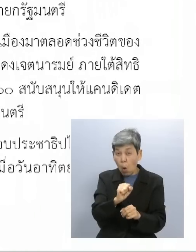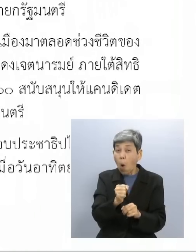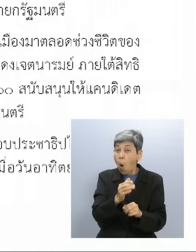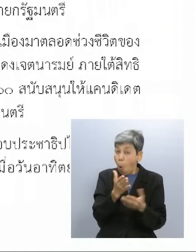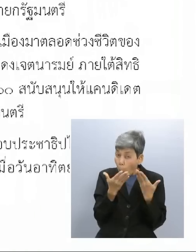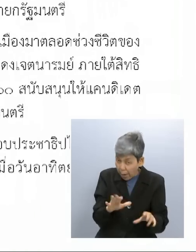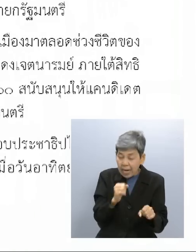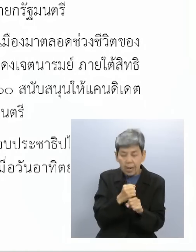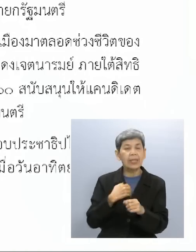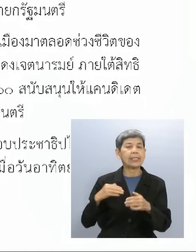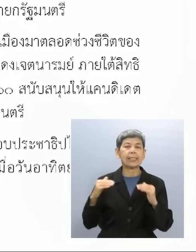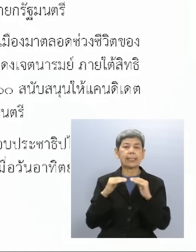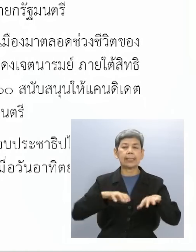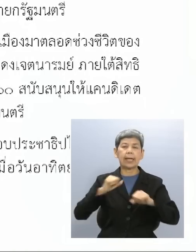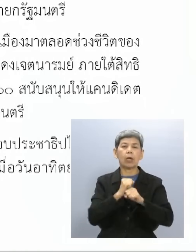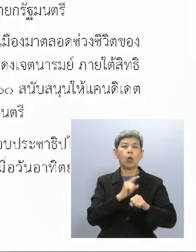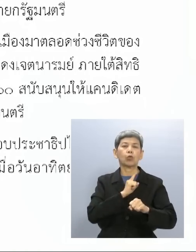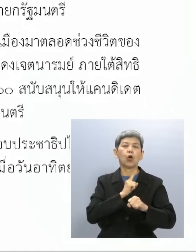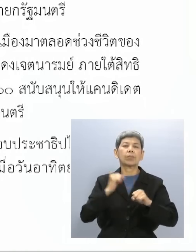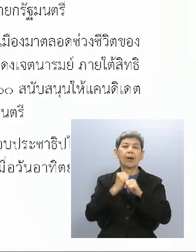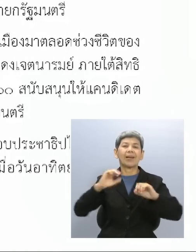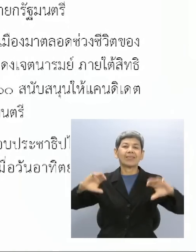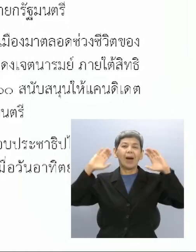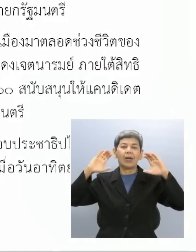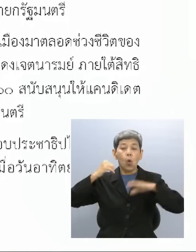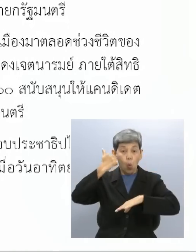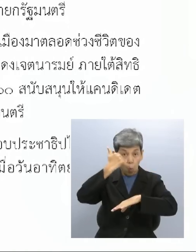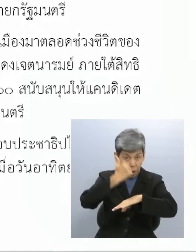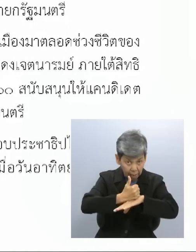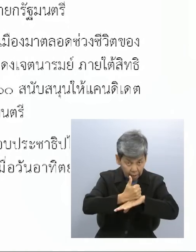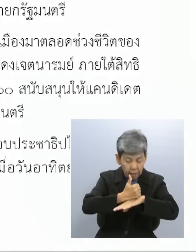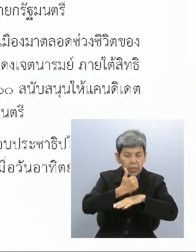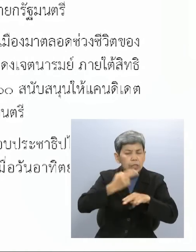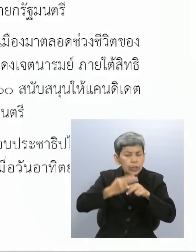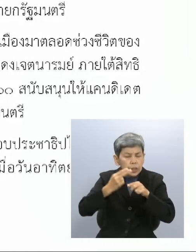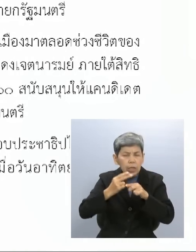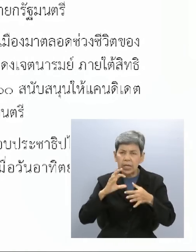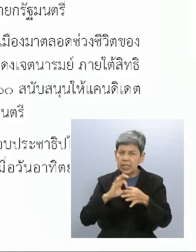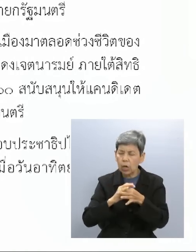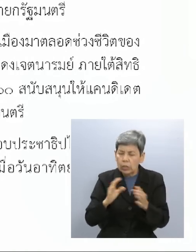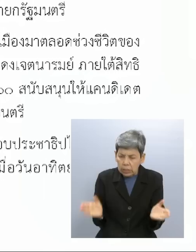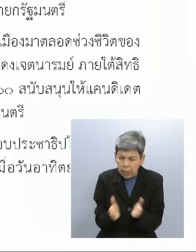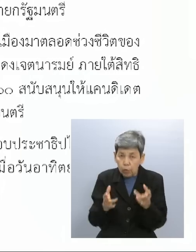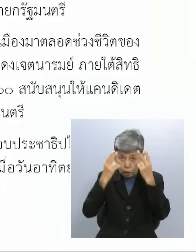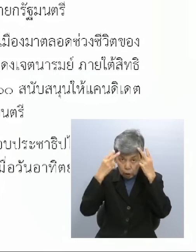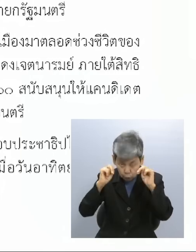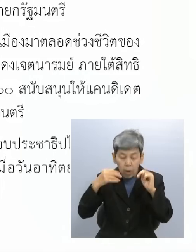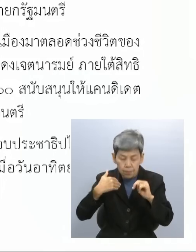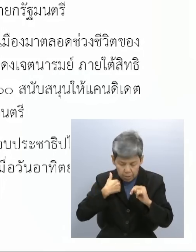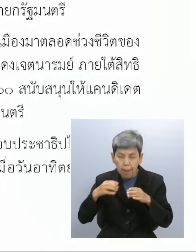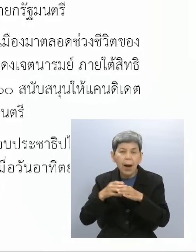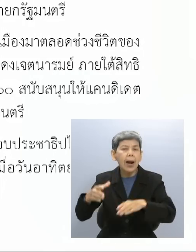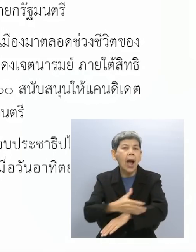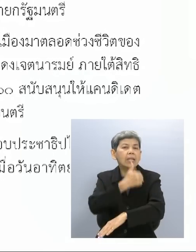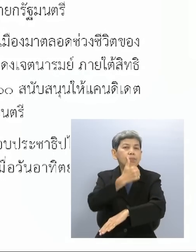ย่อมได้สิทธิ์ในการจัดตั้งรัฐบาลและหัวหน้าพรรคหรือผู้มีรายชื่อเป็นcandidateนายกในบัญชีพรรคการเมืองที่